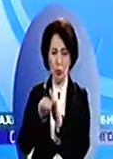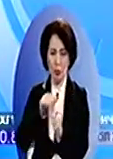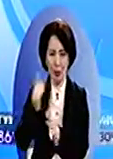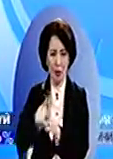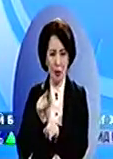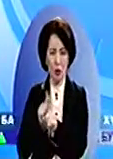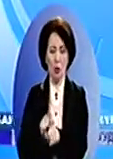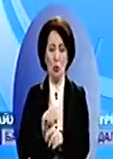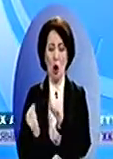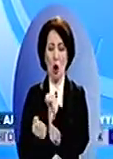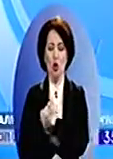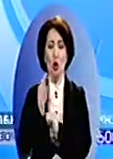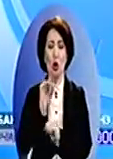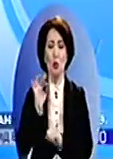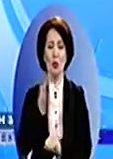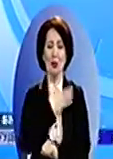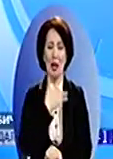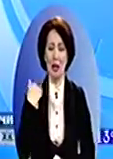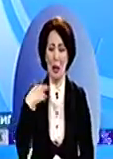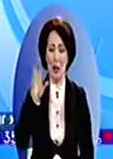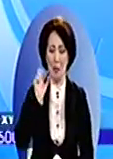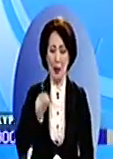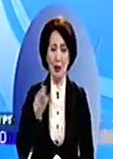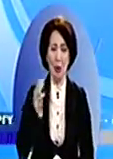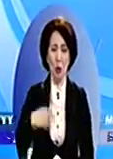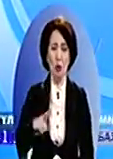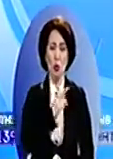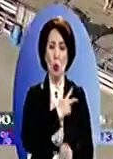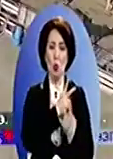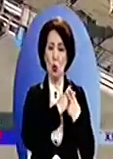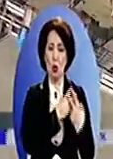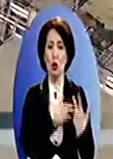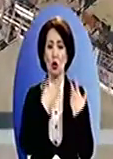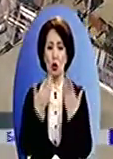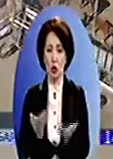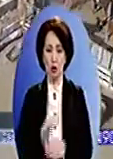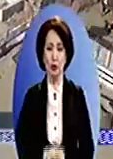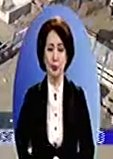нийслэлийн онцгой комиссийн дарга Батболд үүрэг өгсөн байна.